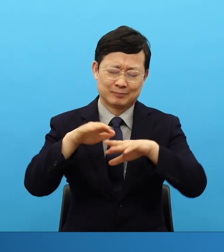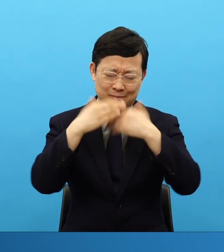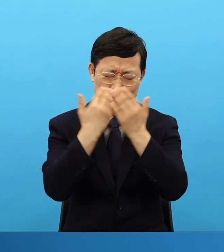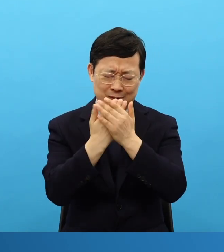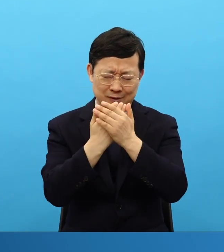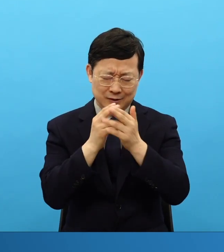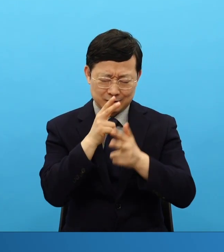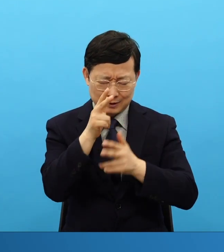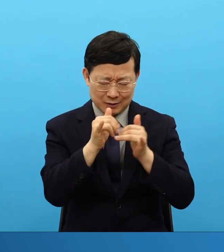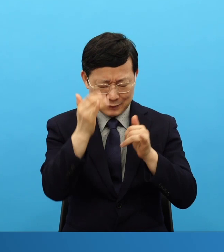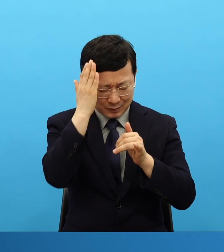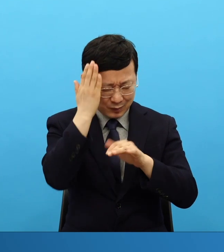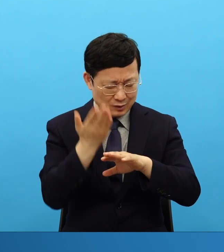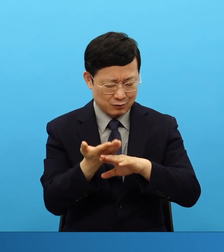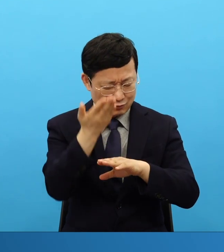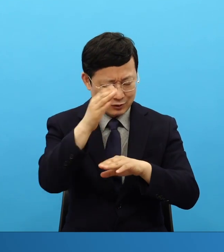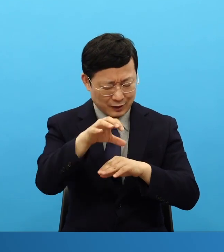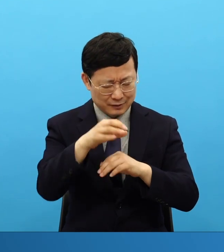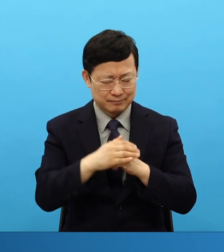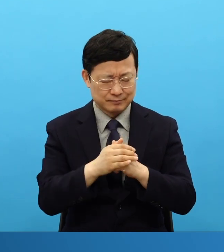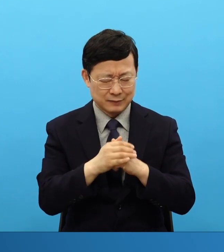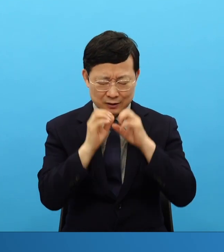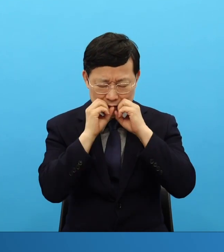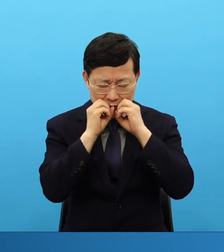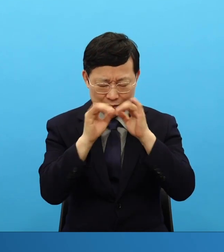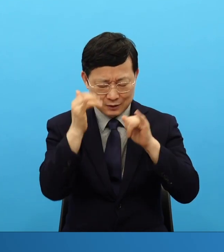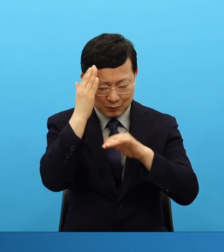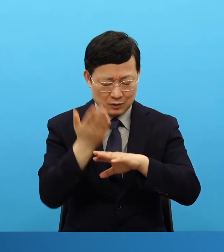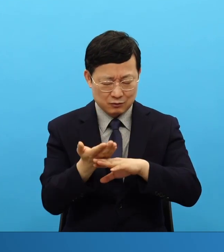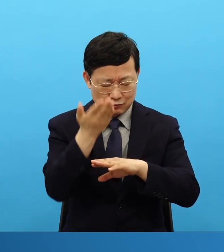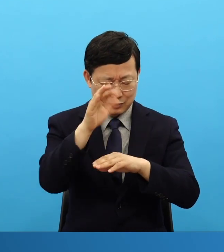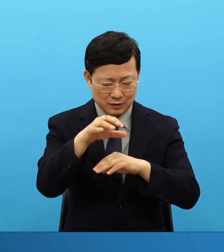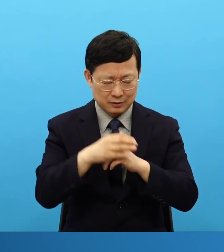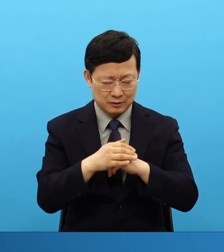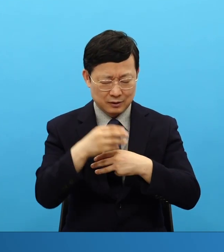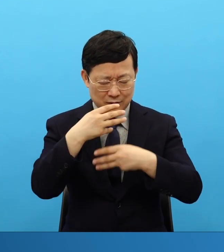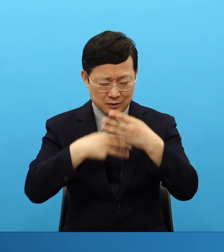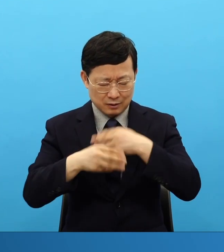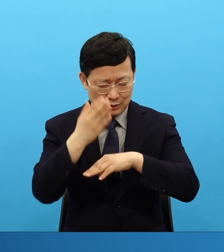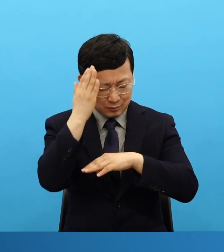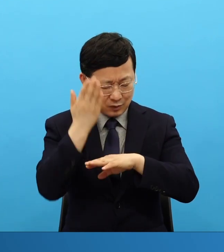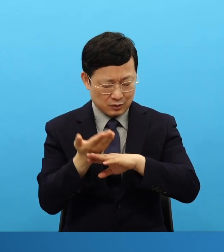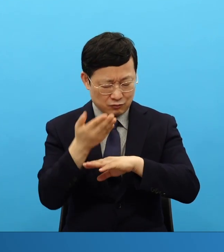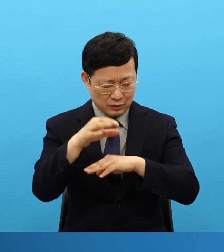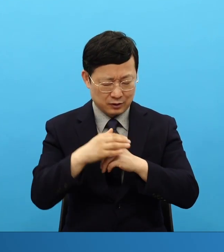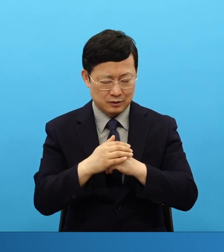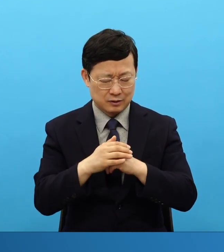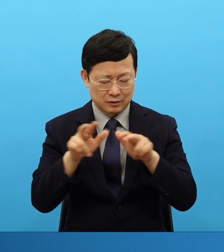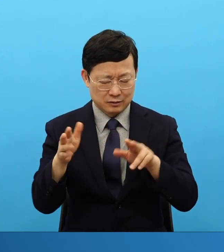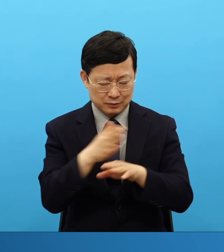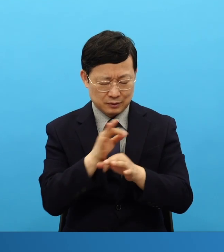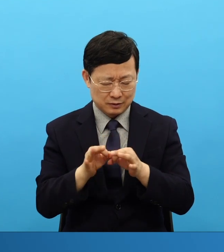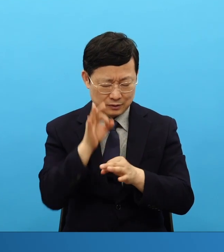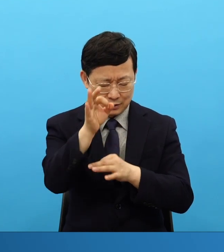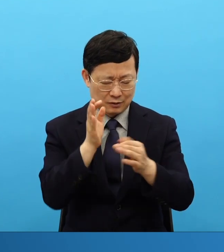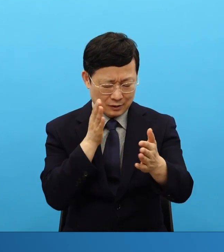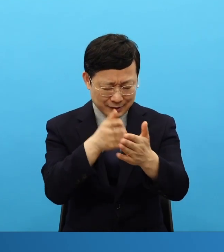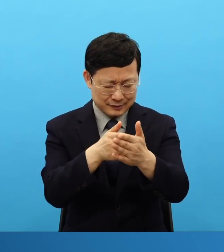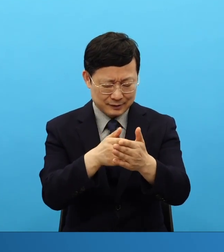모든 산업인들을 위해 upon the heads of all the business 전도자들을 people, hold on to your word and remnant들을 all the evangelists upon the heads of the remnant 지금부터